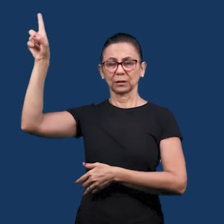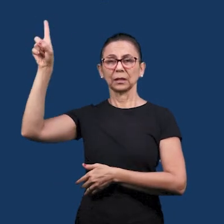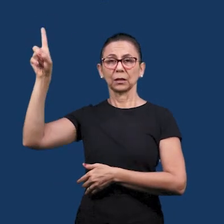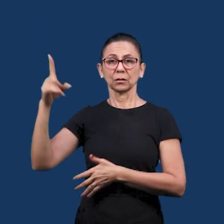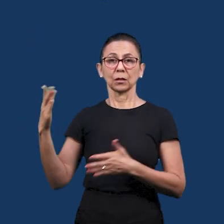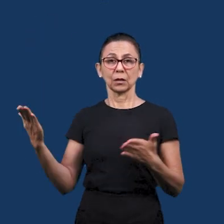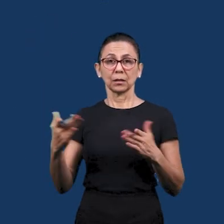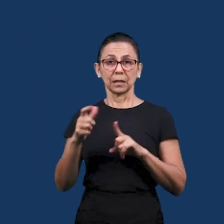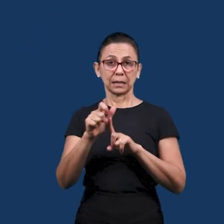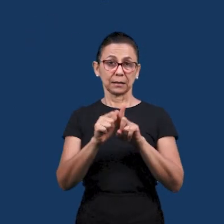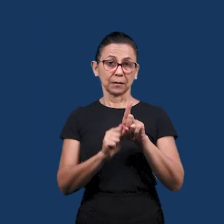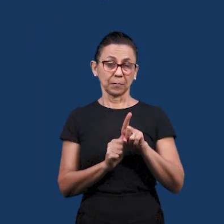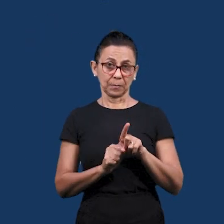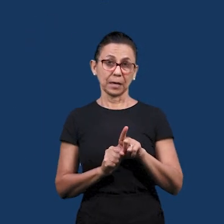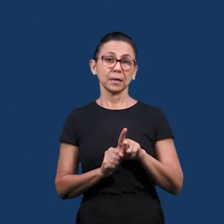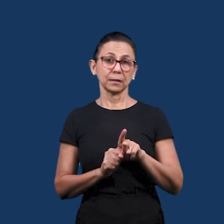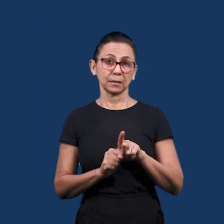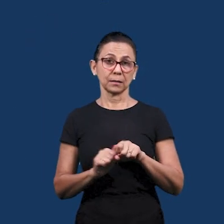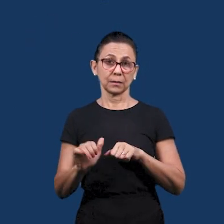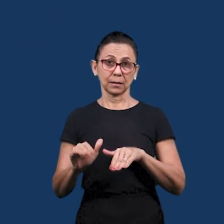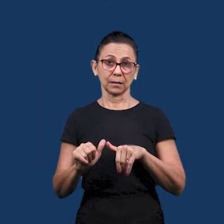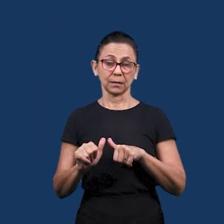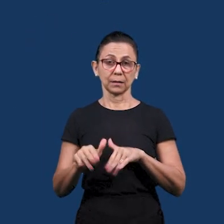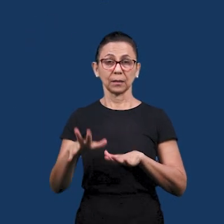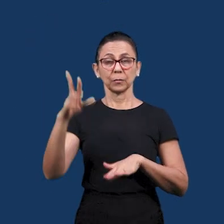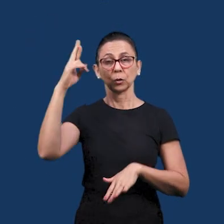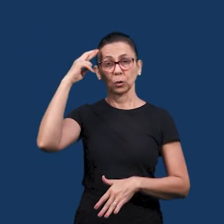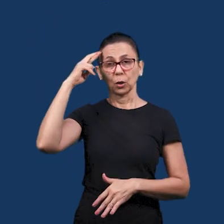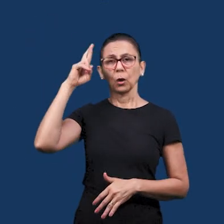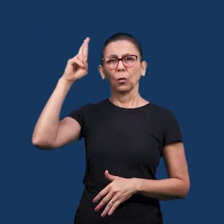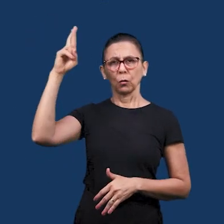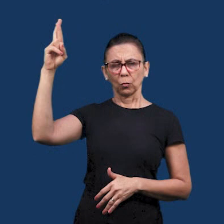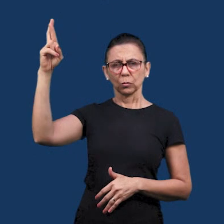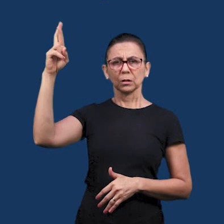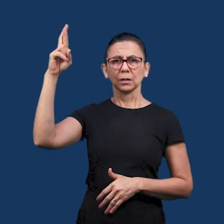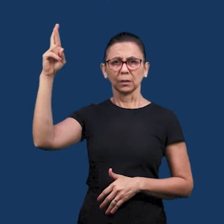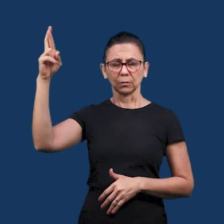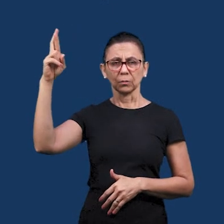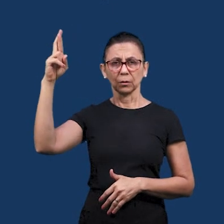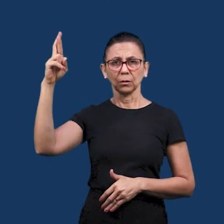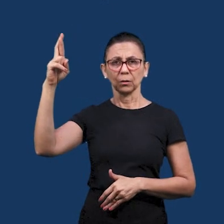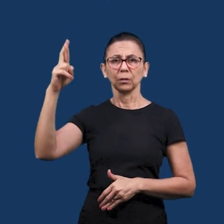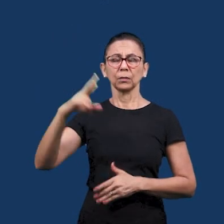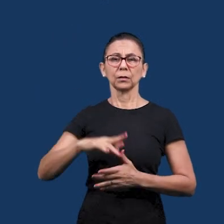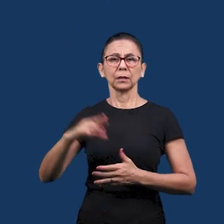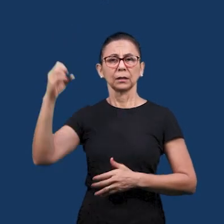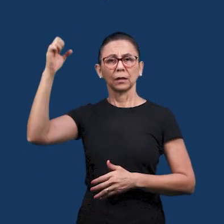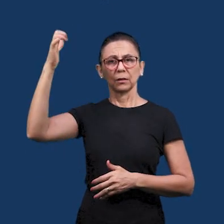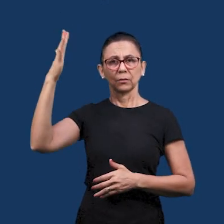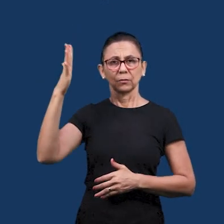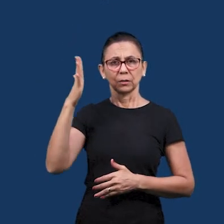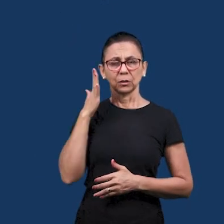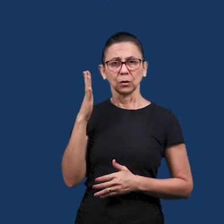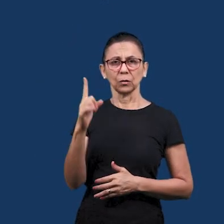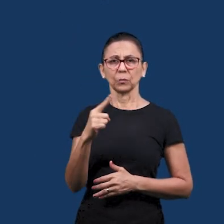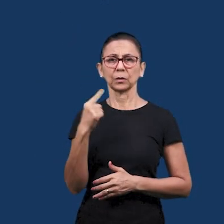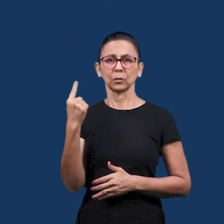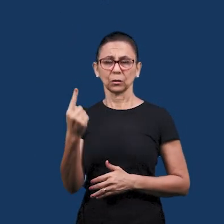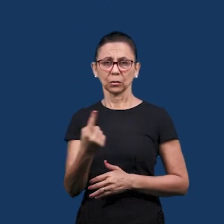и поддержку нашего пастыря-начальника в этом месяце, в котором Господь позволил